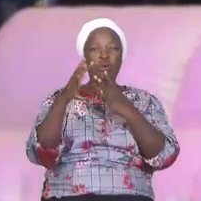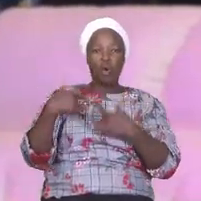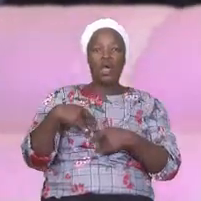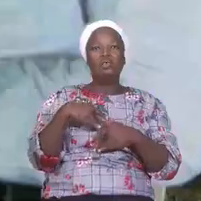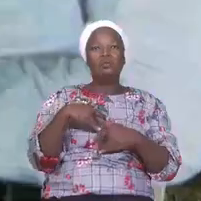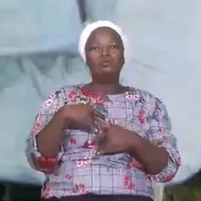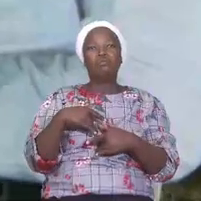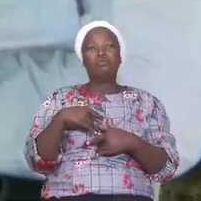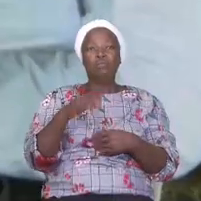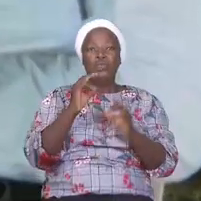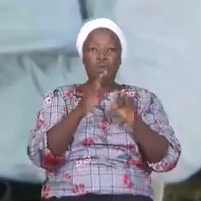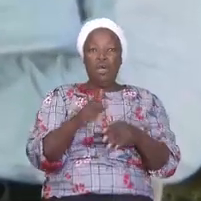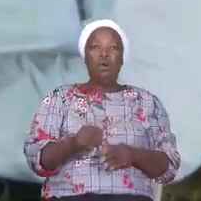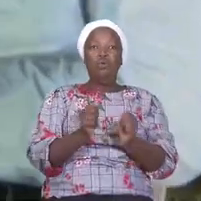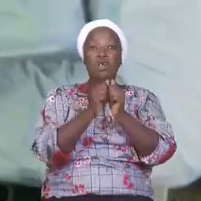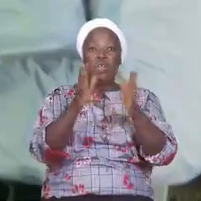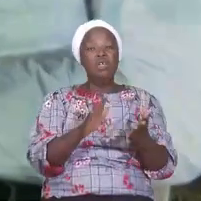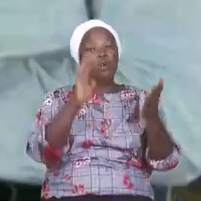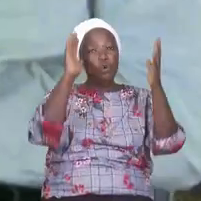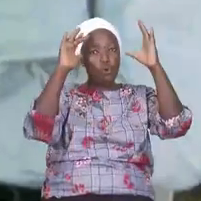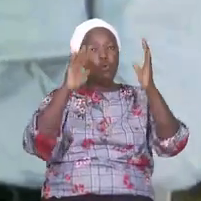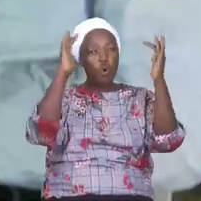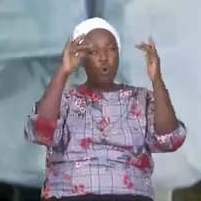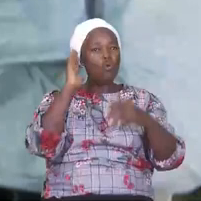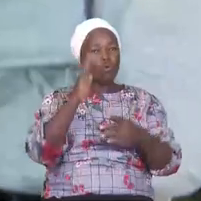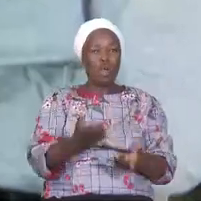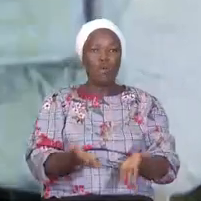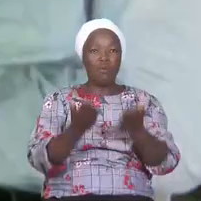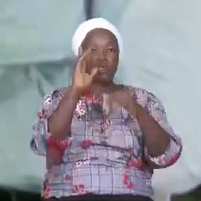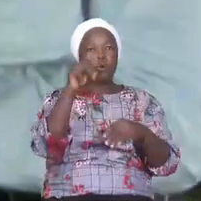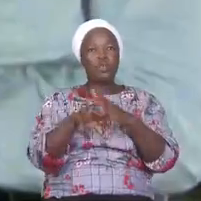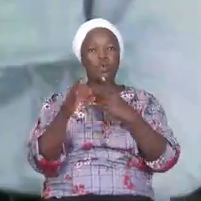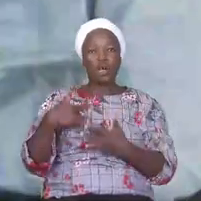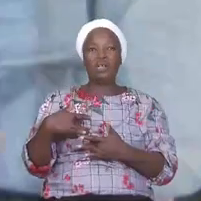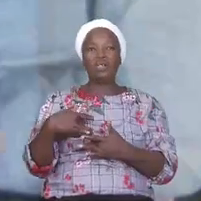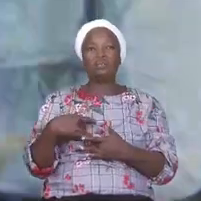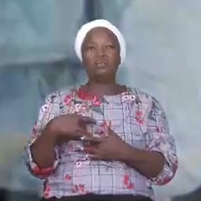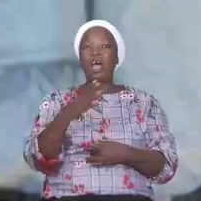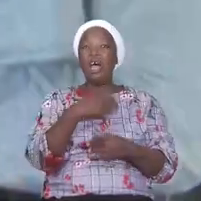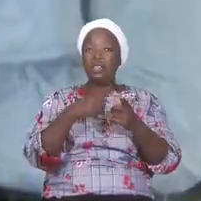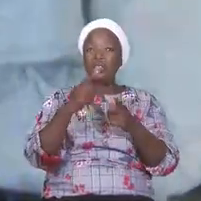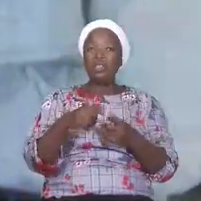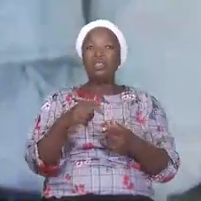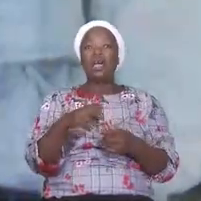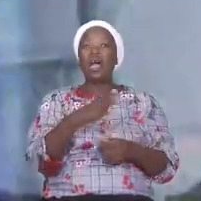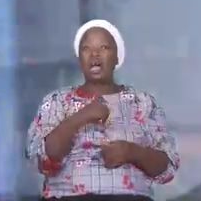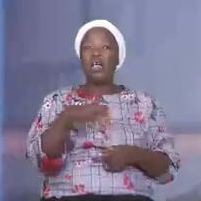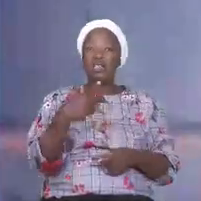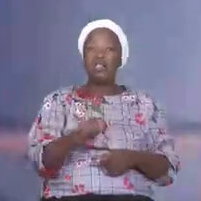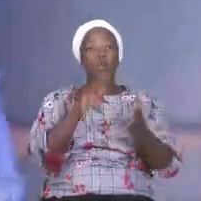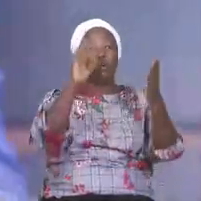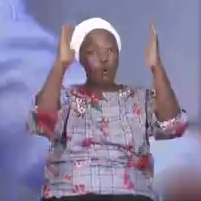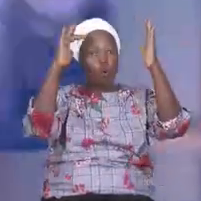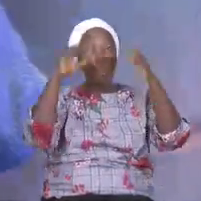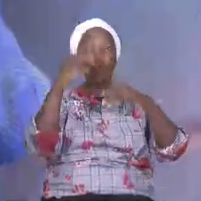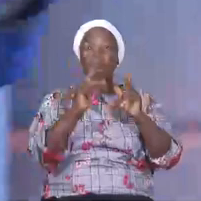cherche. L'espoir viendra dans ton cœur. L'espoir, si tu es désespéré, je dis l'espoir naîtra dans ton